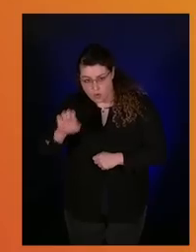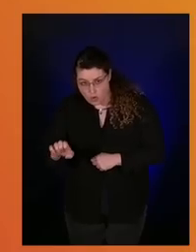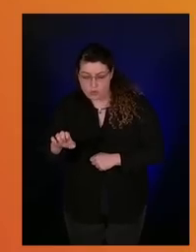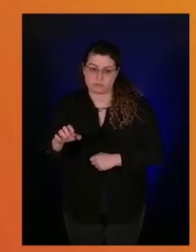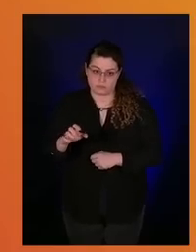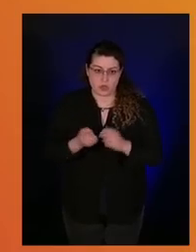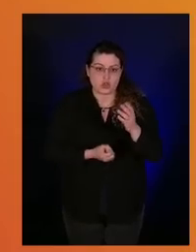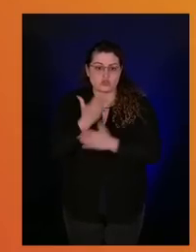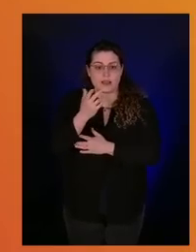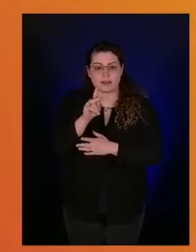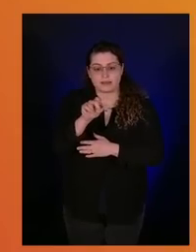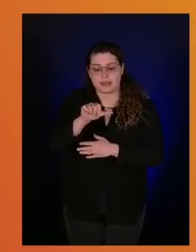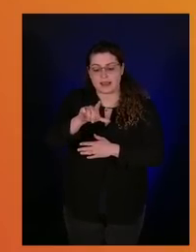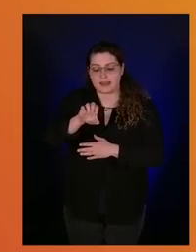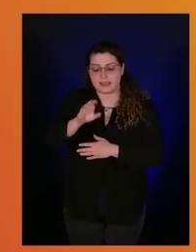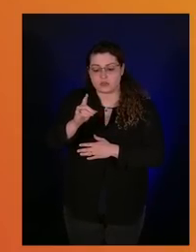route pour venir jusqu'ici.